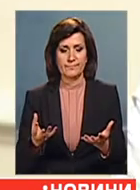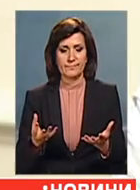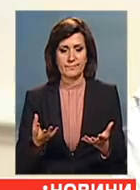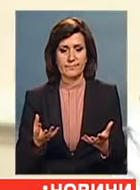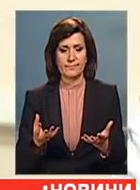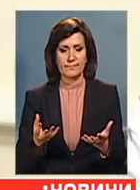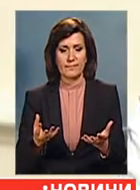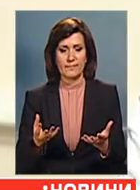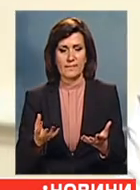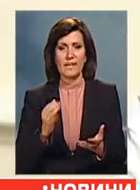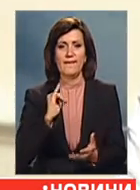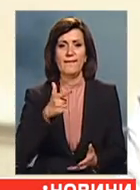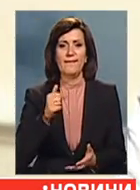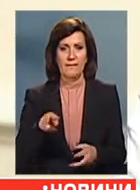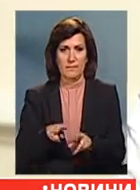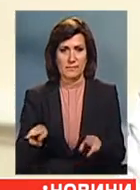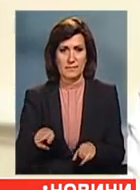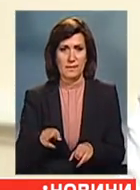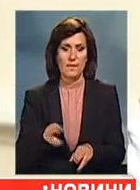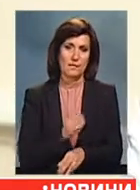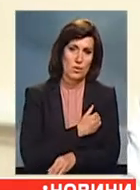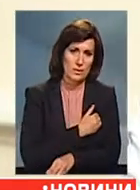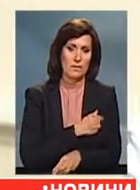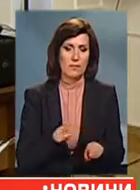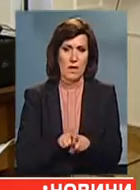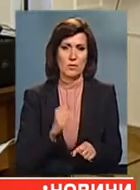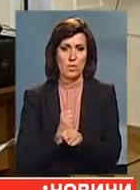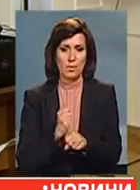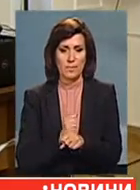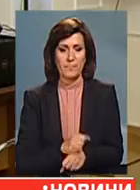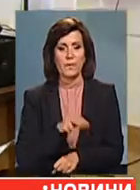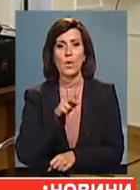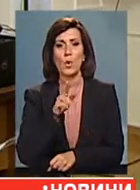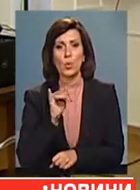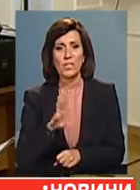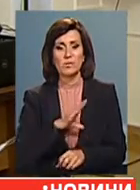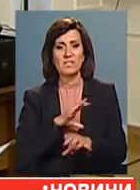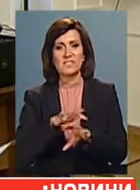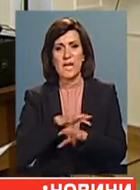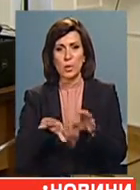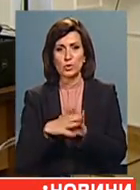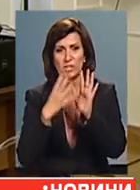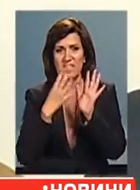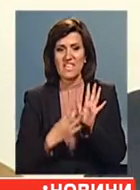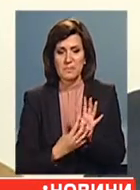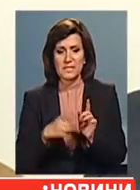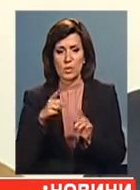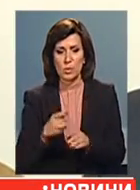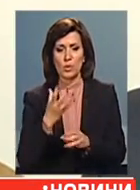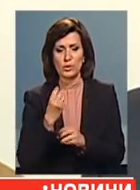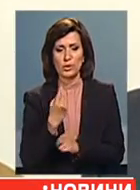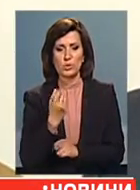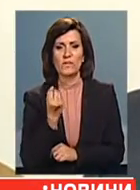як в ІГІЛ. Як вони захотіли, так вони і зробили. Дмитро Куліш був у заручниках 9 місяців. Його та